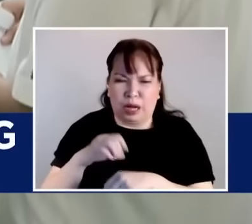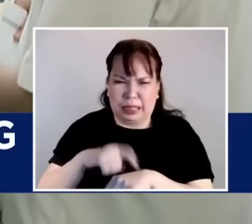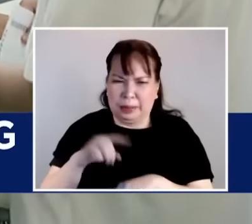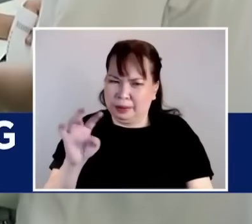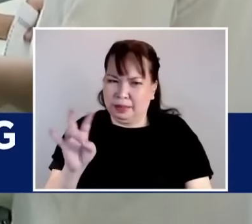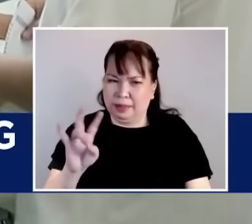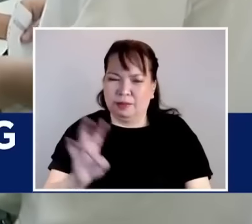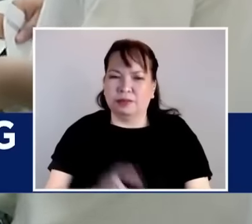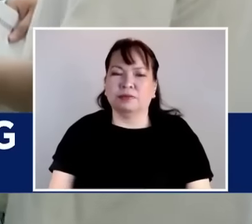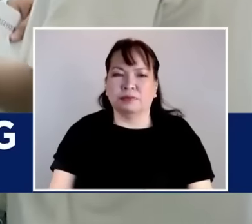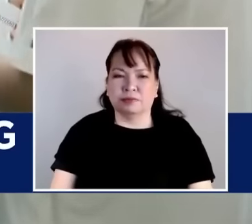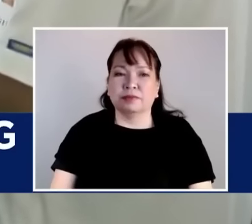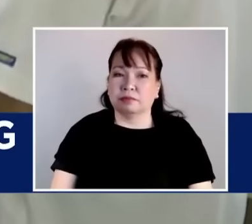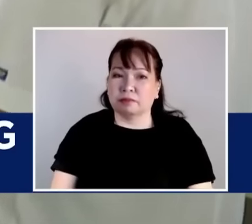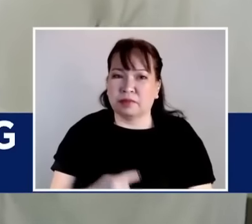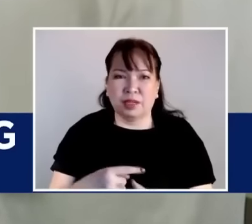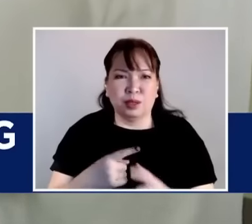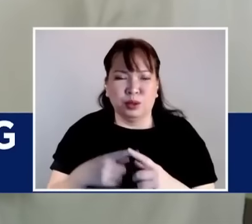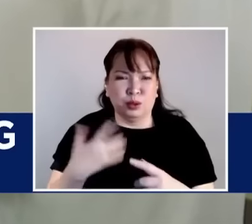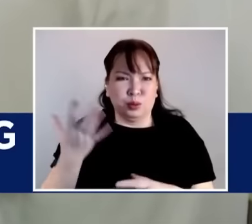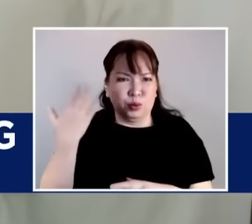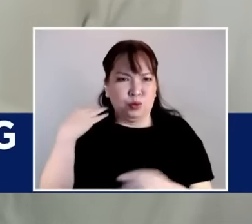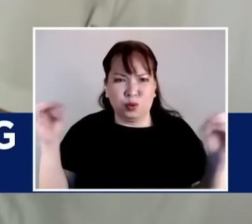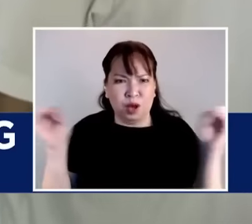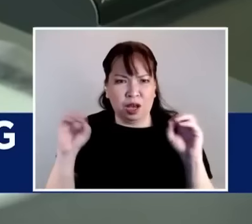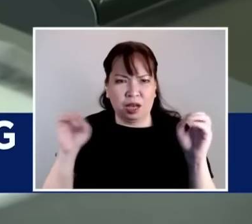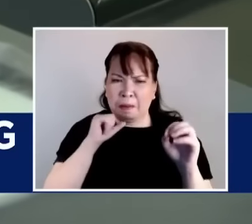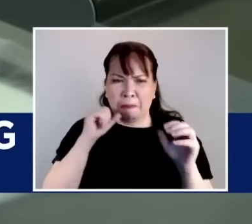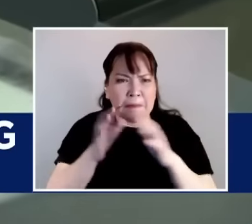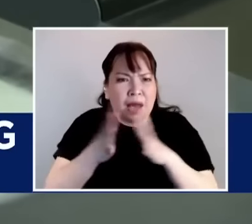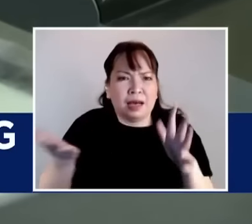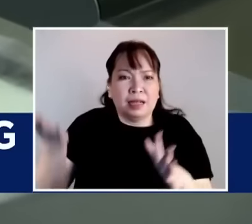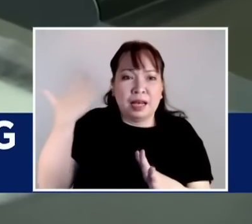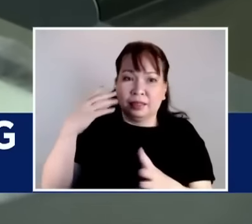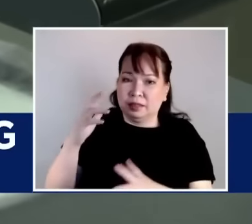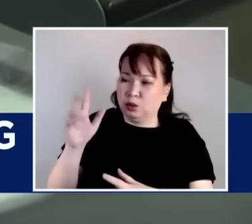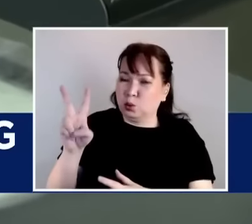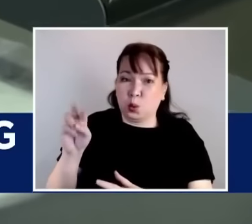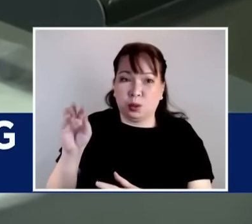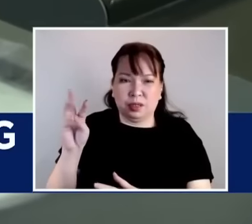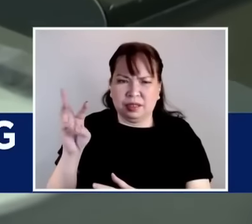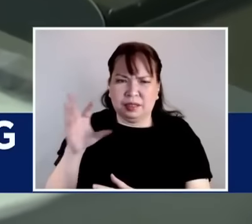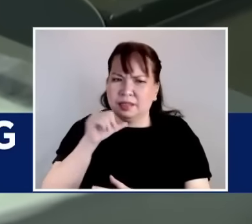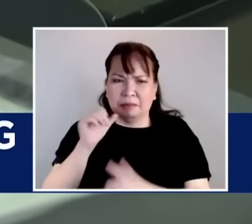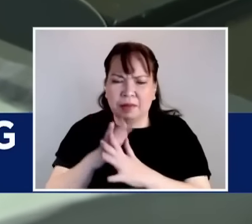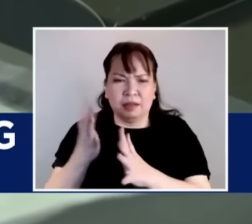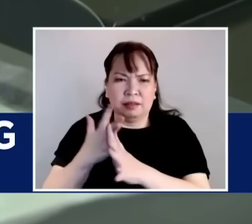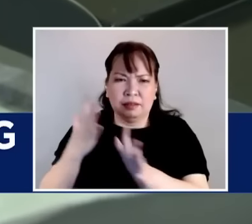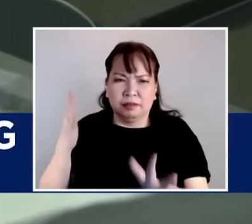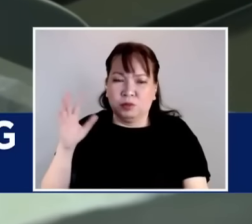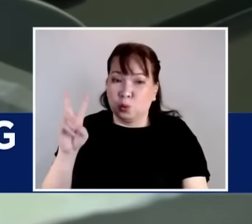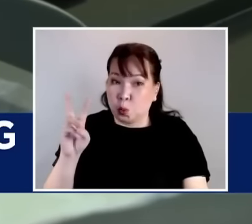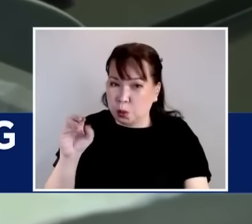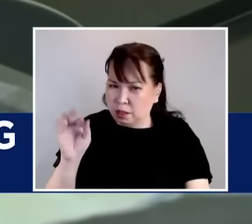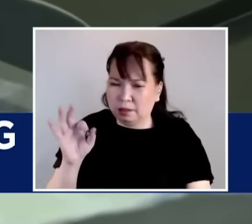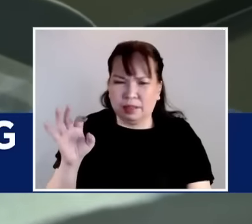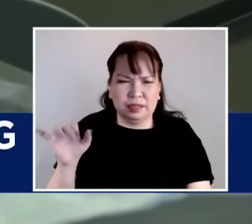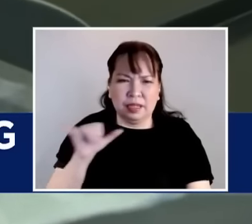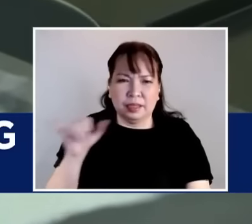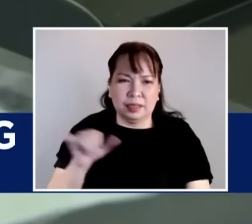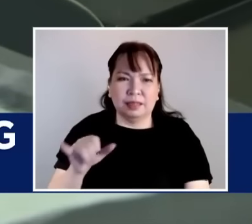gabi. Hindi raw kasi ganito kahaba ang pila noong halalan noong 2016 at 2019. Hindi rin daw